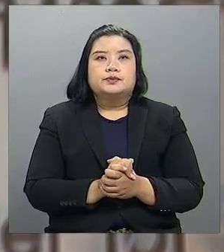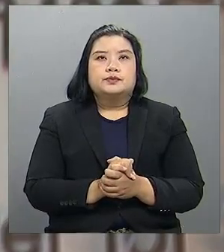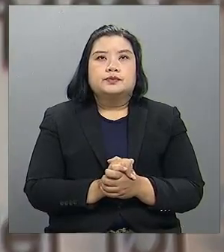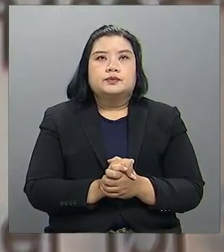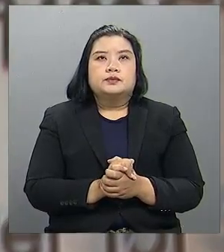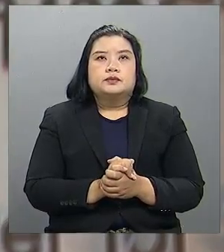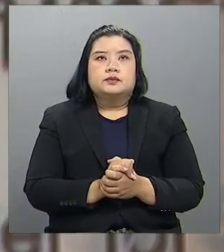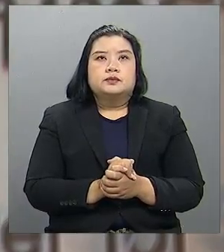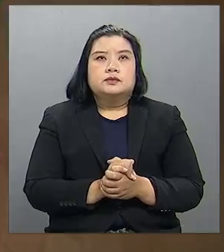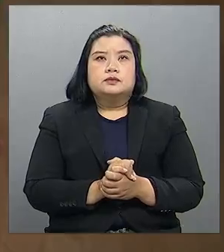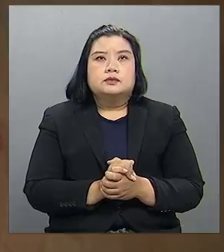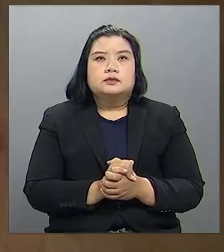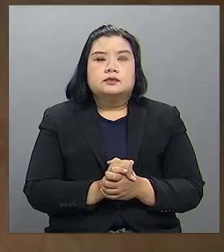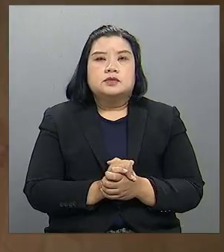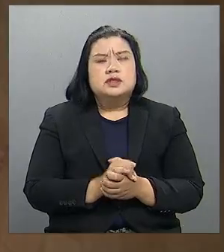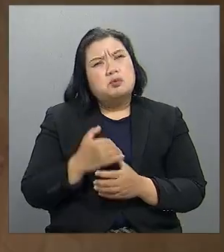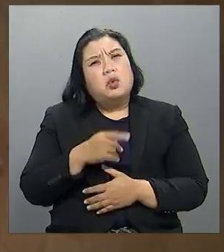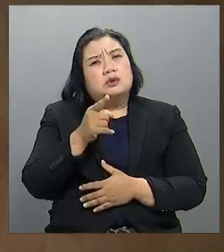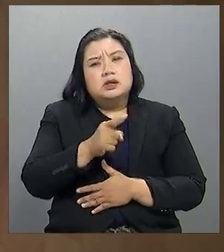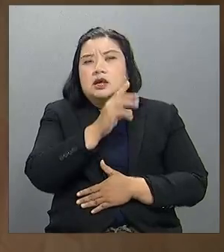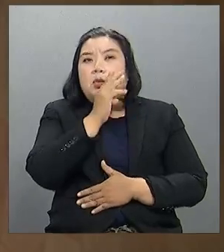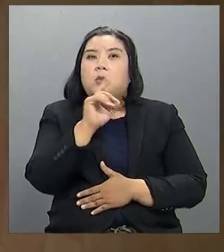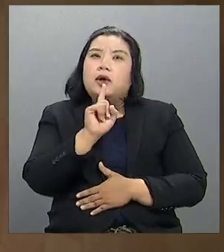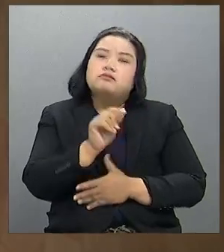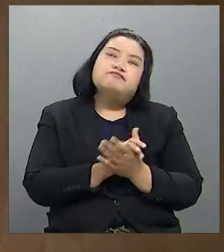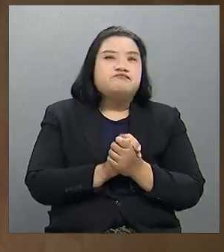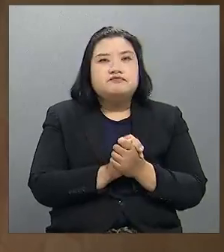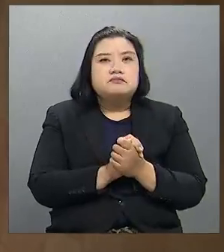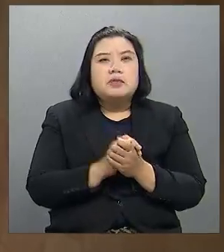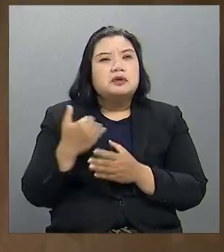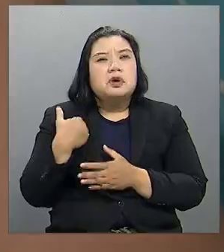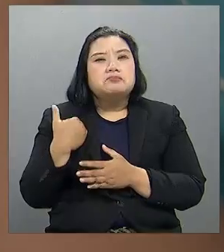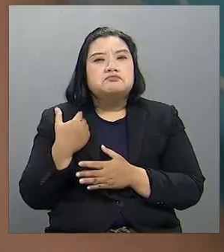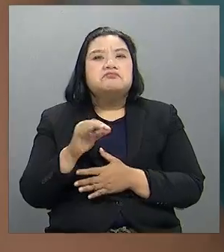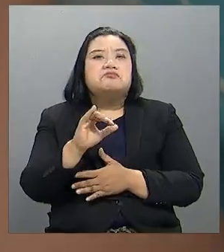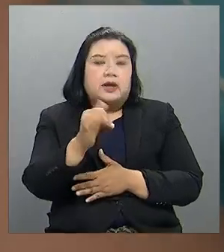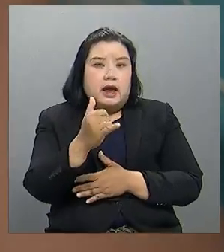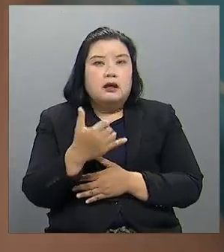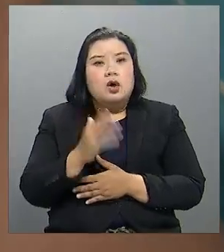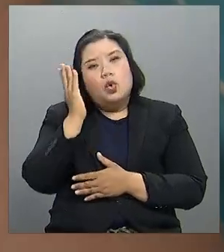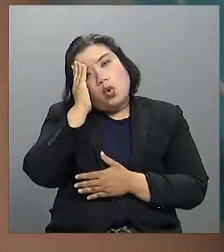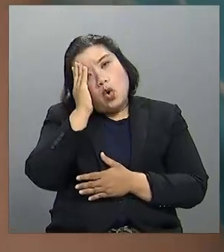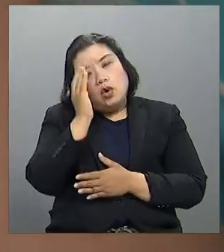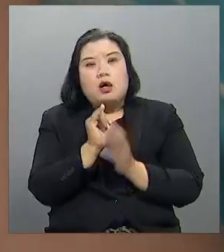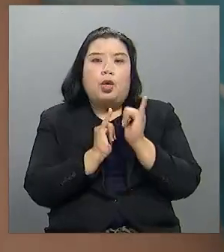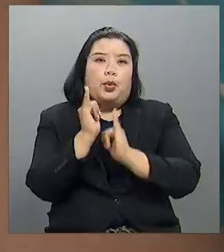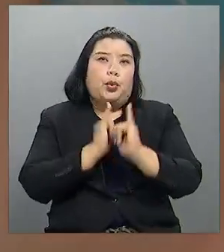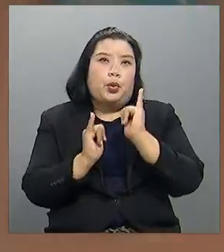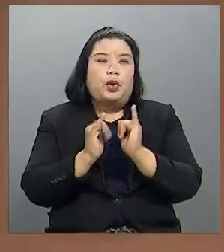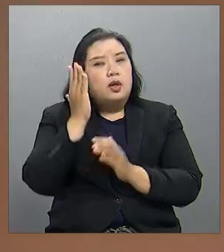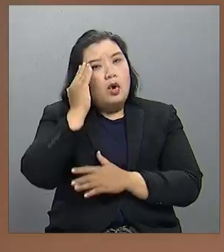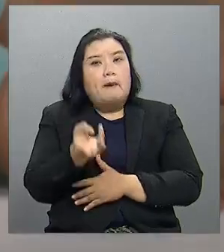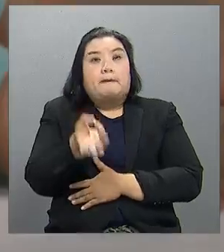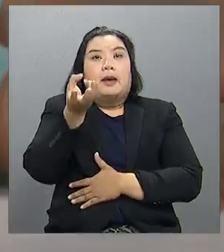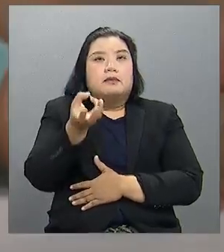คือมันก็จริงๆมันน้อยเพราะมวลกายของเด็กคือค่อนข้างที่จะน้อยอยู่แล้วและเด็กจริงๆก็มีการขยับไปม